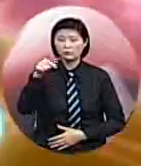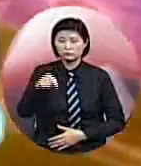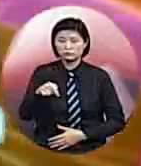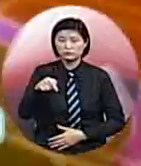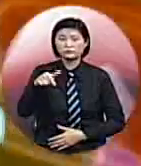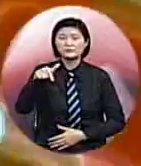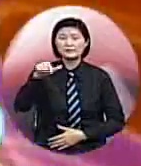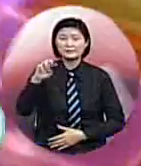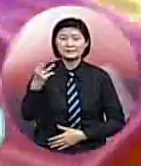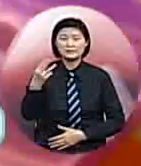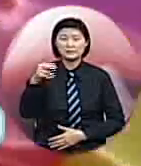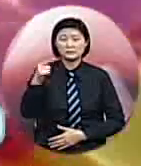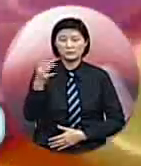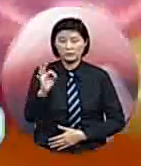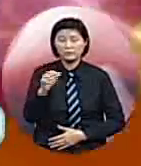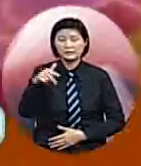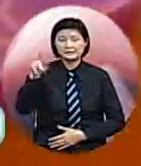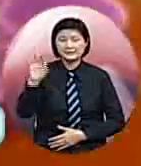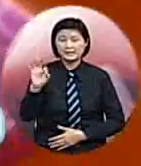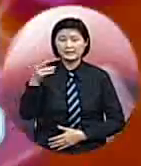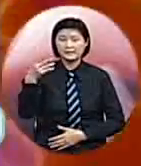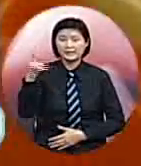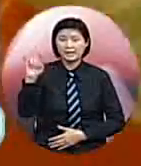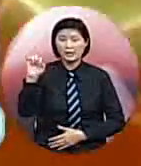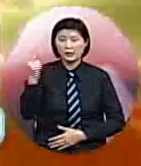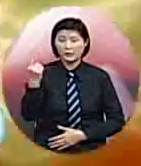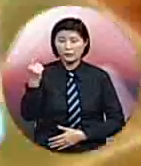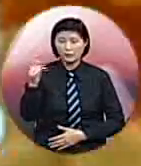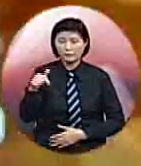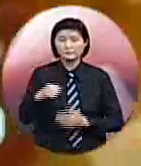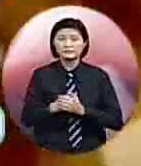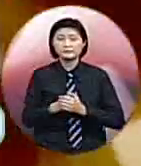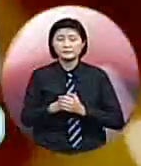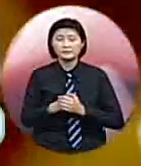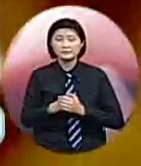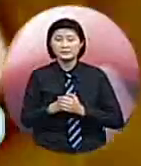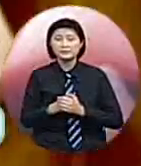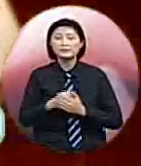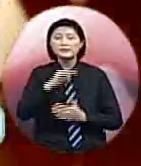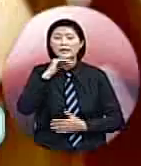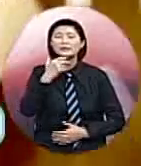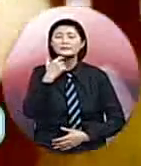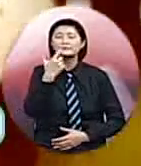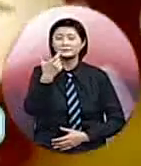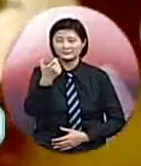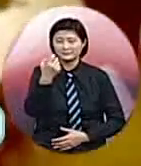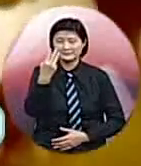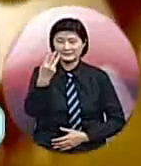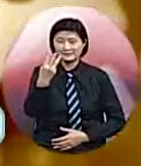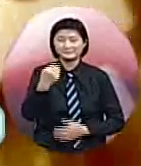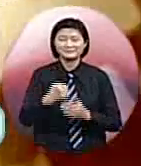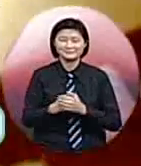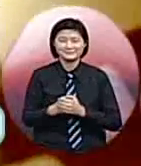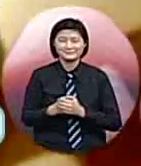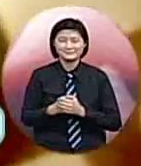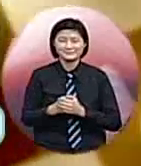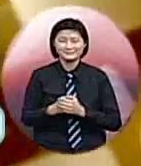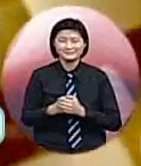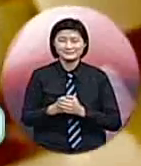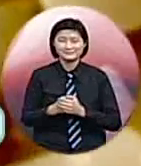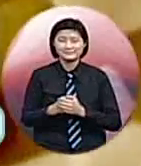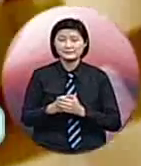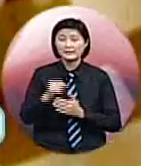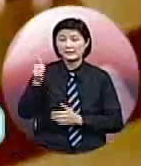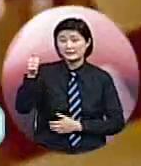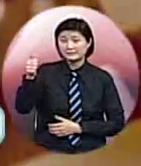네. 장대홍이라 합니다. 아, 길동. 네. 예, 좀 전에는 명목동. 살고요. 명목동. 63층에 살고. 63층이요? 예, 예. 예.